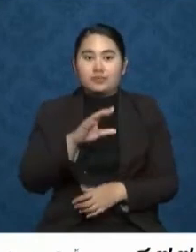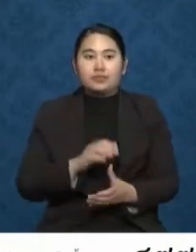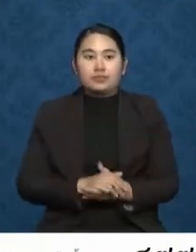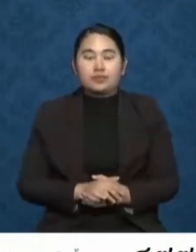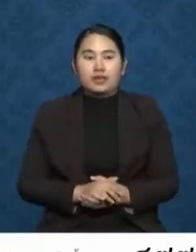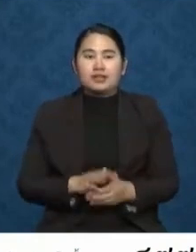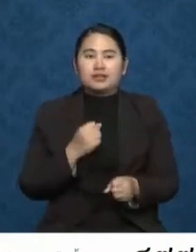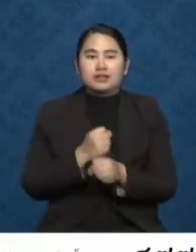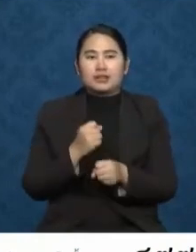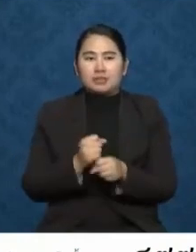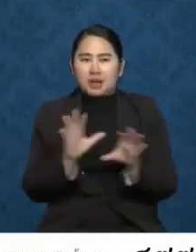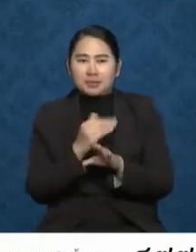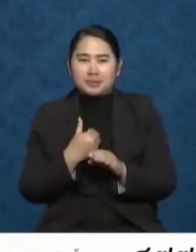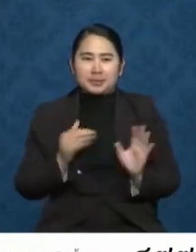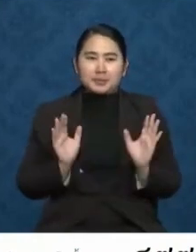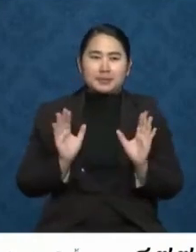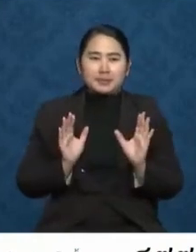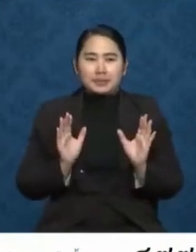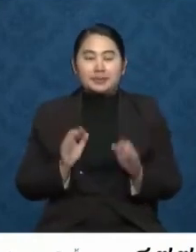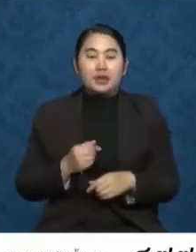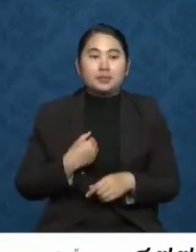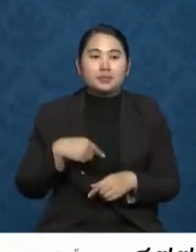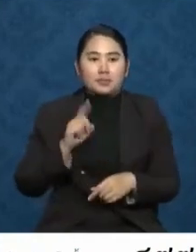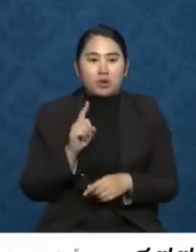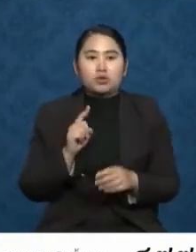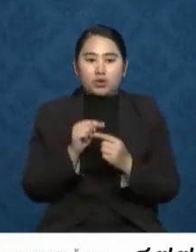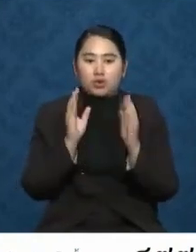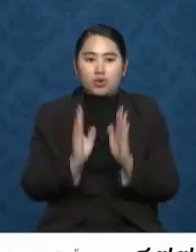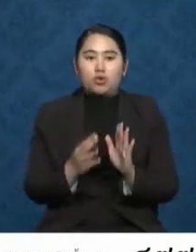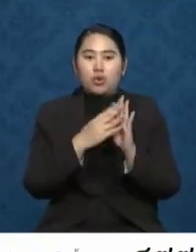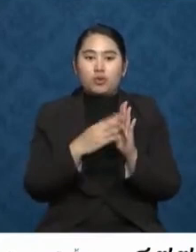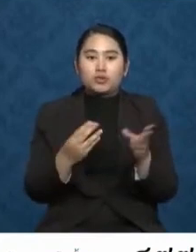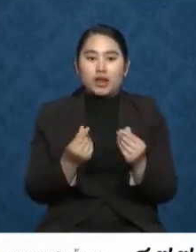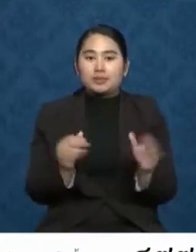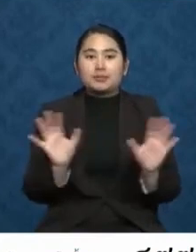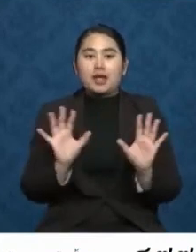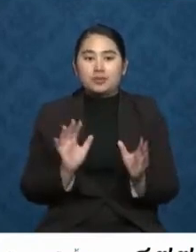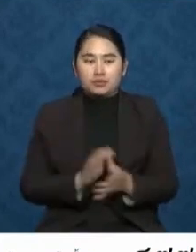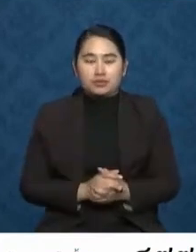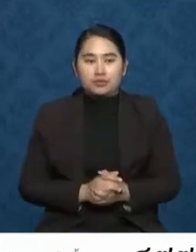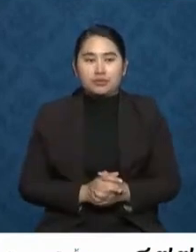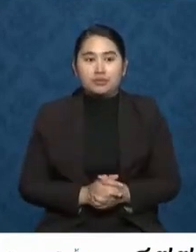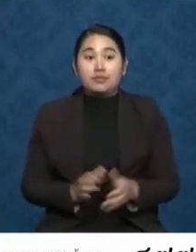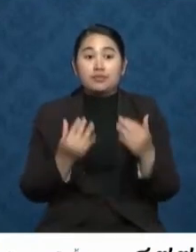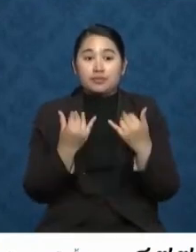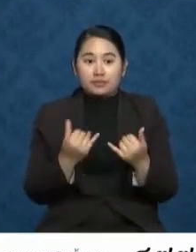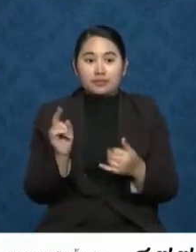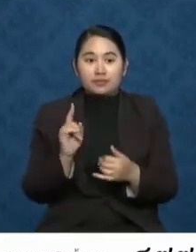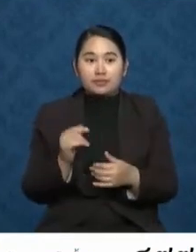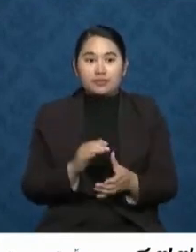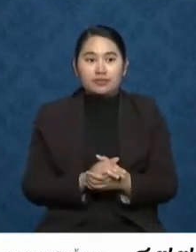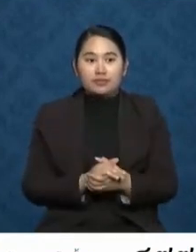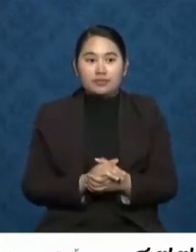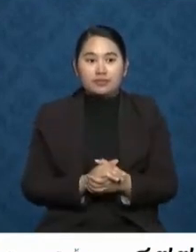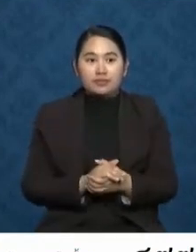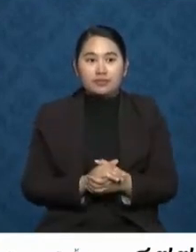านต้องอย่าทำเป็นหลบมาข้างหลังแล้วบอกว่าผลสัมฤทธิ์ต่างๆคือแค่จำนวนคนเข้าอบรมไม่ได้ตอนนี้ครับยังไงก็ด้วยความเคารพครับท่านประธ